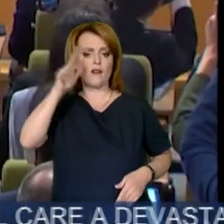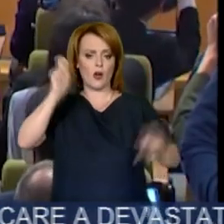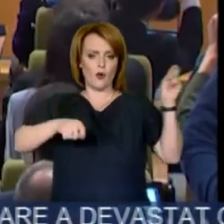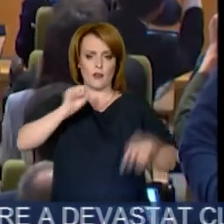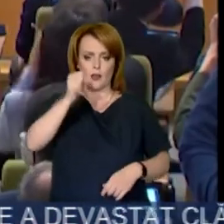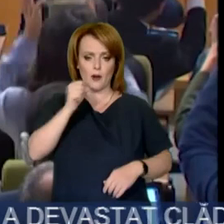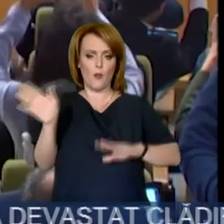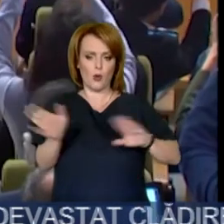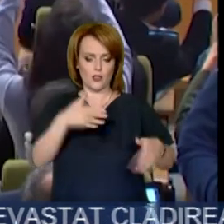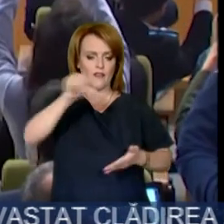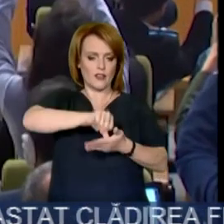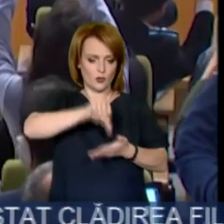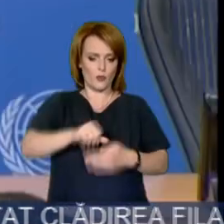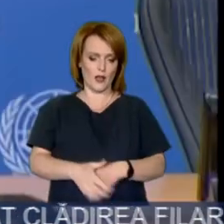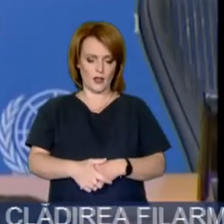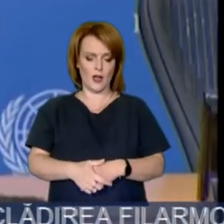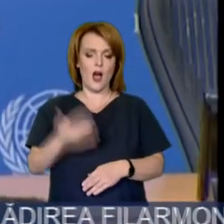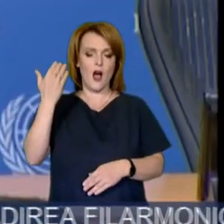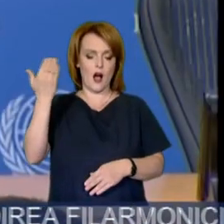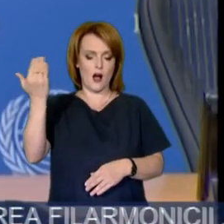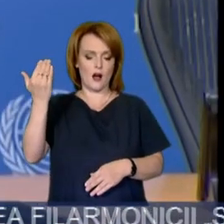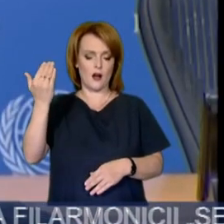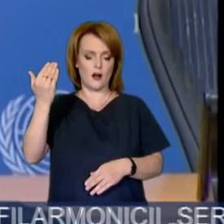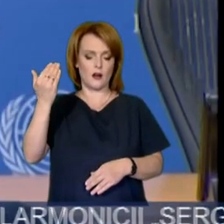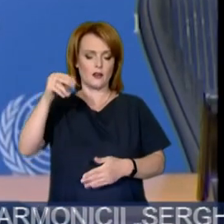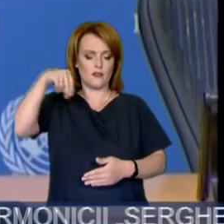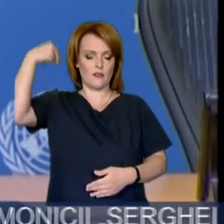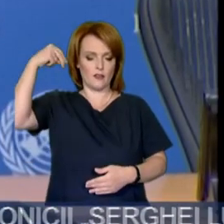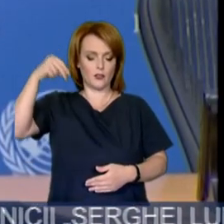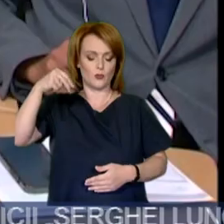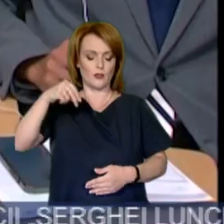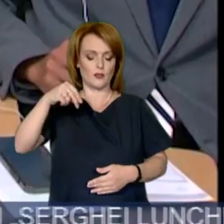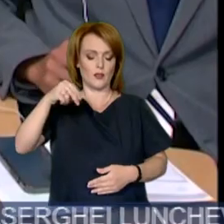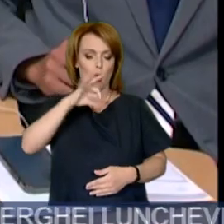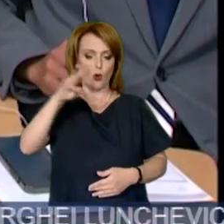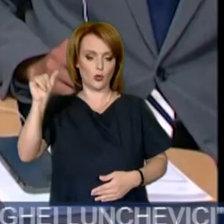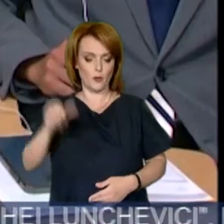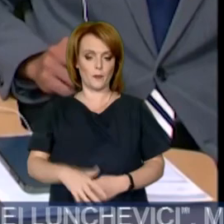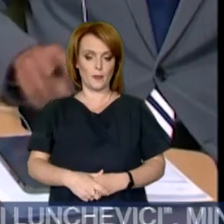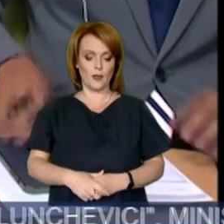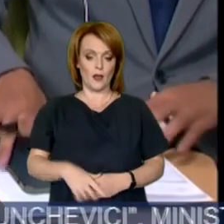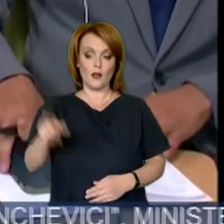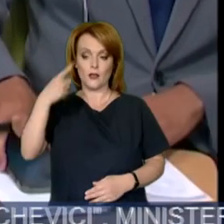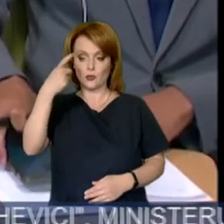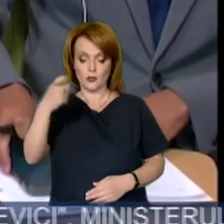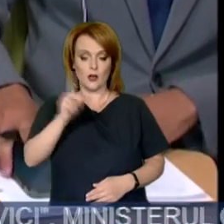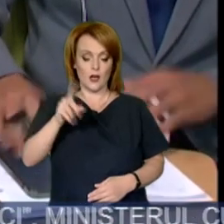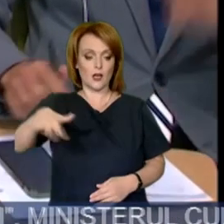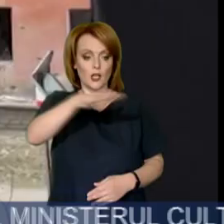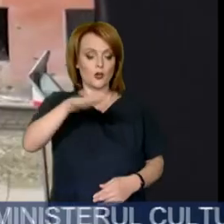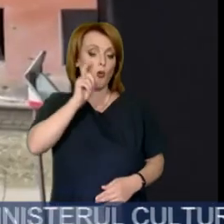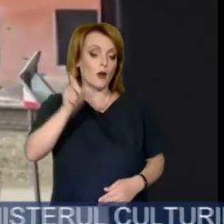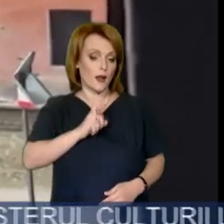presă după discursul din fața adunării ONU de la New York șeful diplomației de la Moscova a anunțat că regiunile